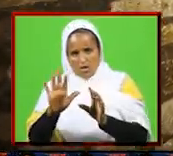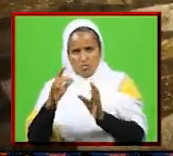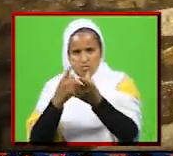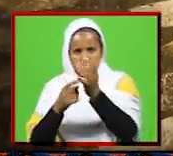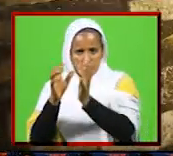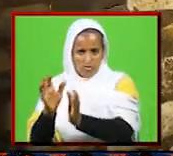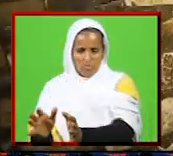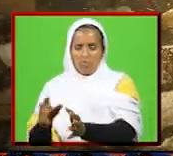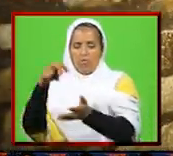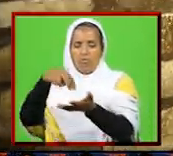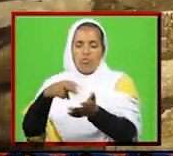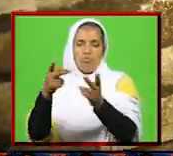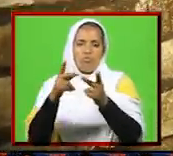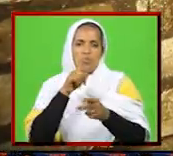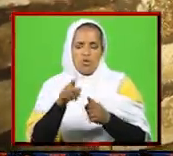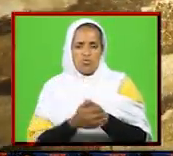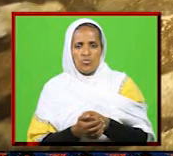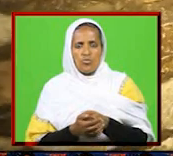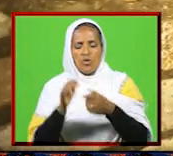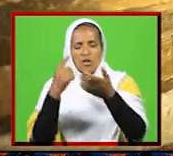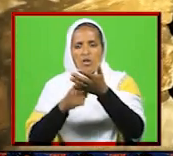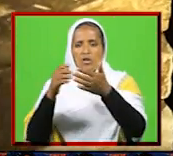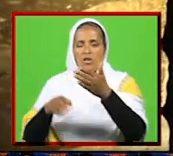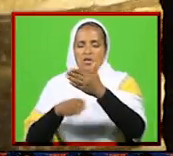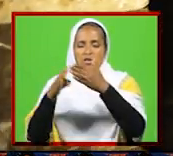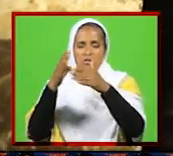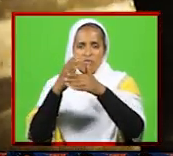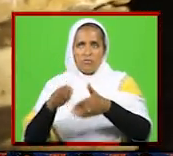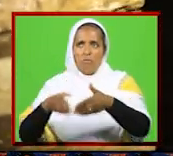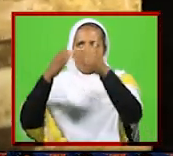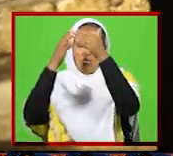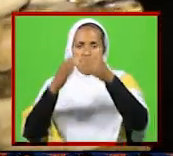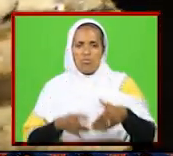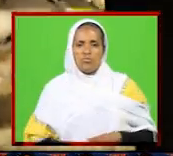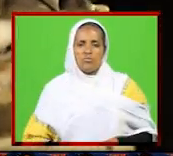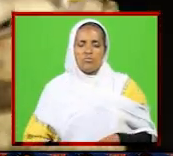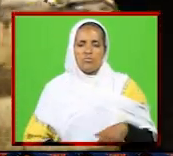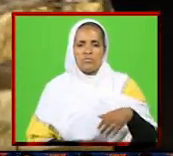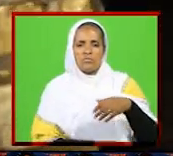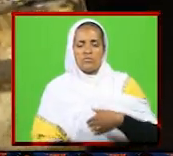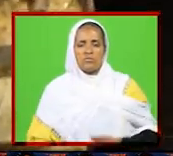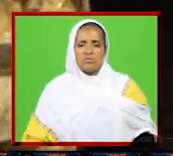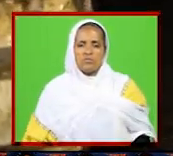የሚጸልዩበት እናቶች መቆሚያ ነው። ይሄ ግንባታው ያው